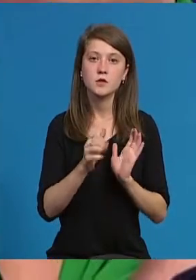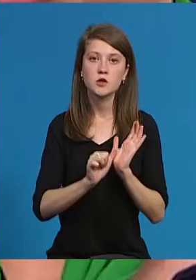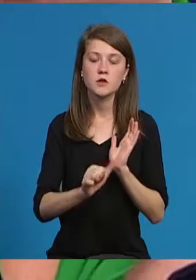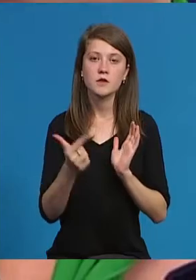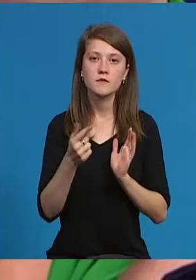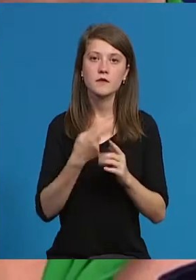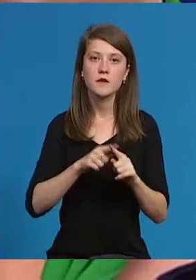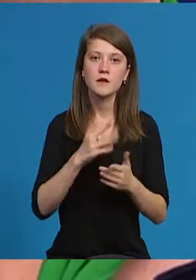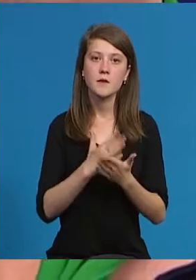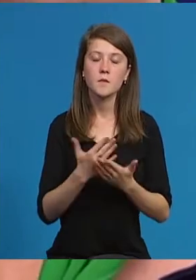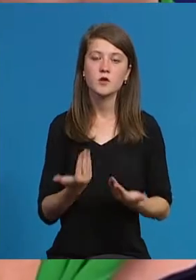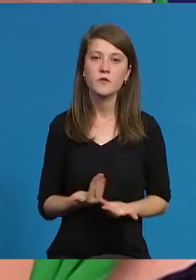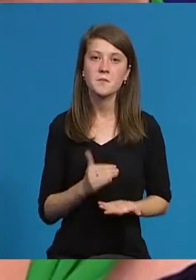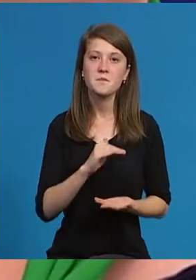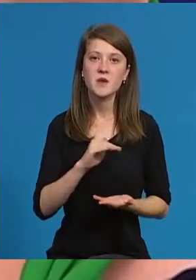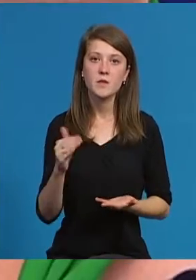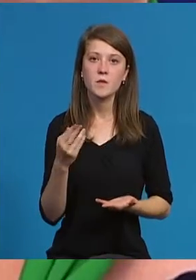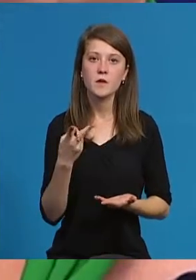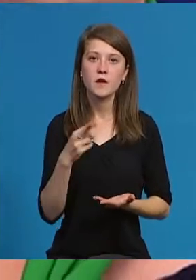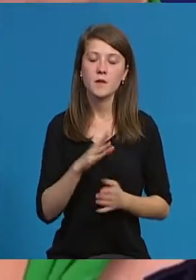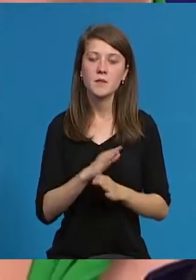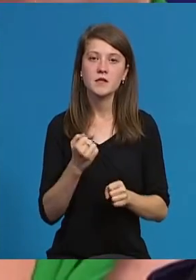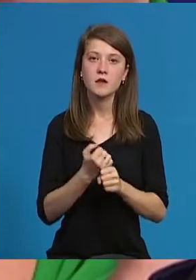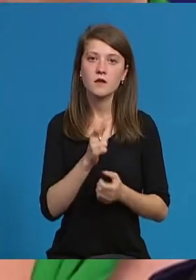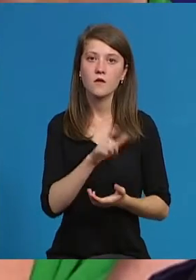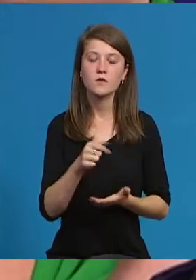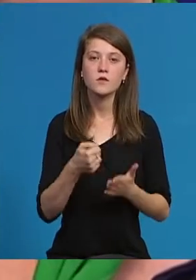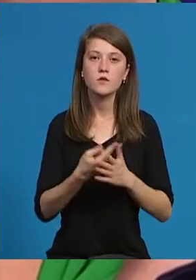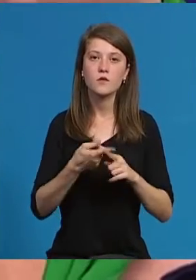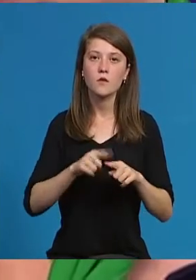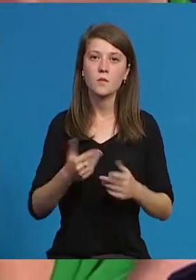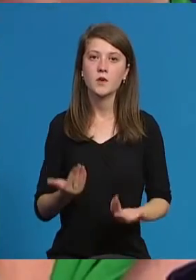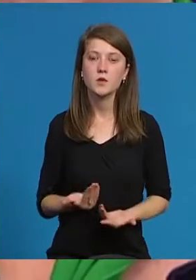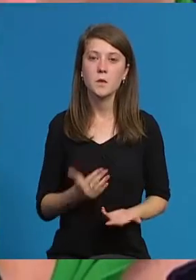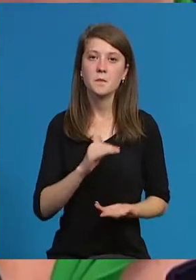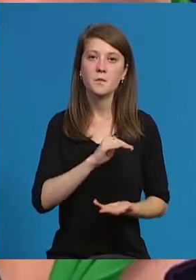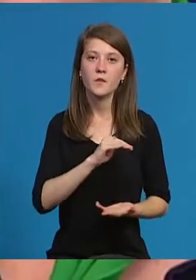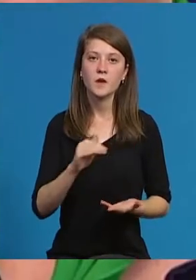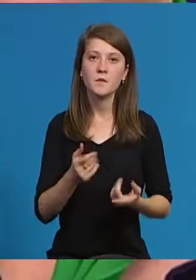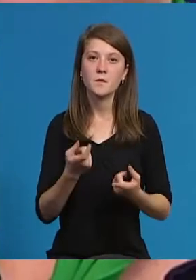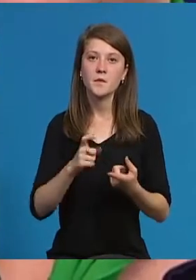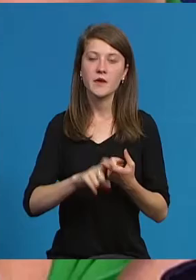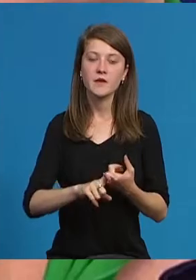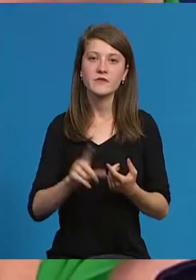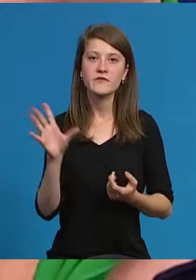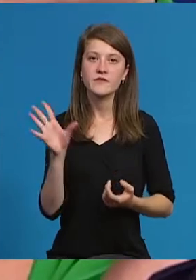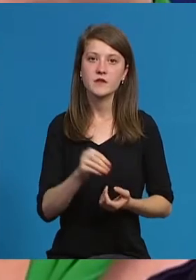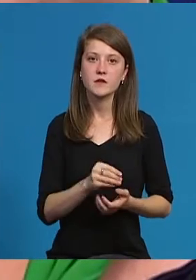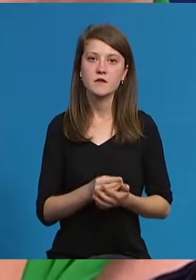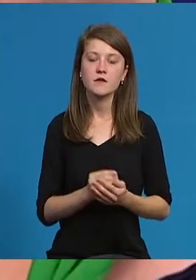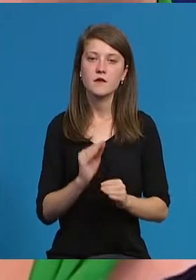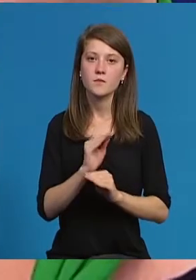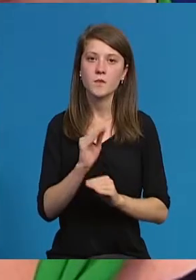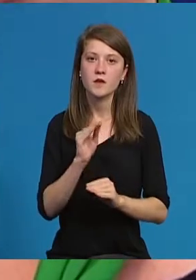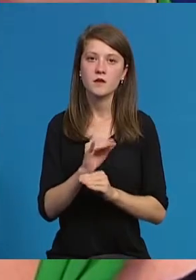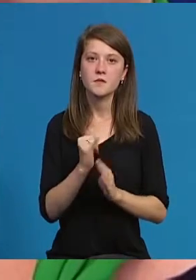1564 гривні. Це є прожитковий мінімум для непрацездатних осіб. До цього прожиткового мінімуму прив'язані всі надбавки